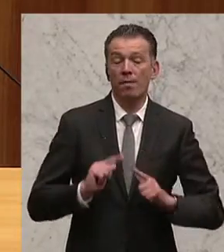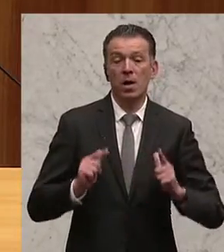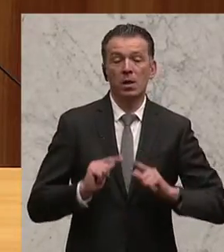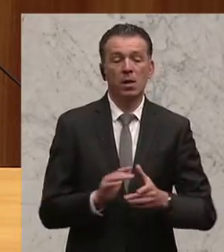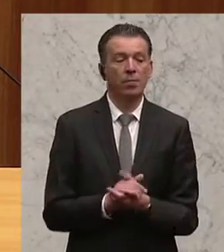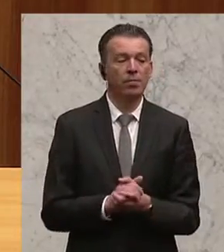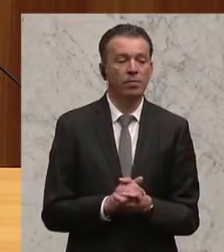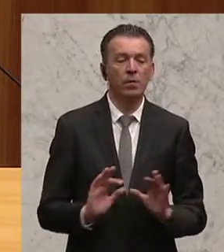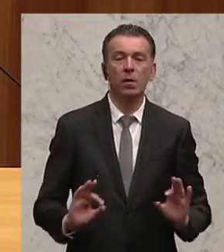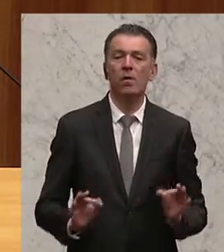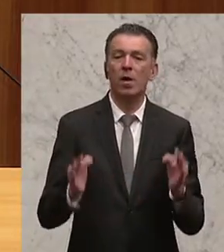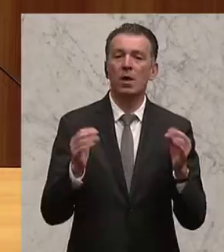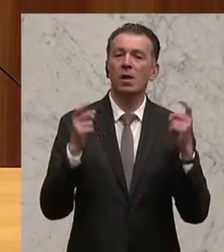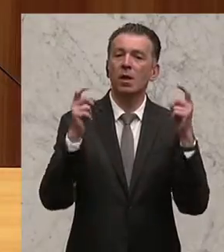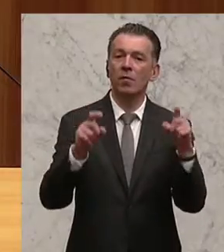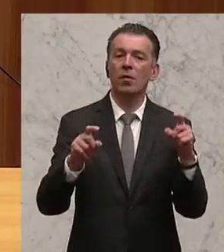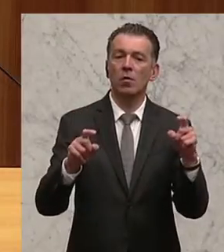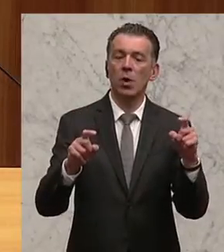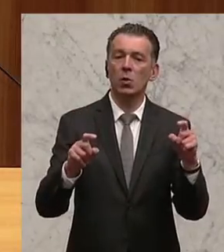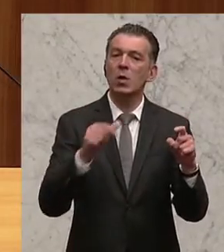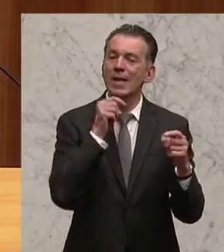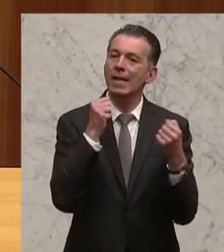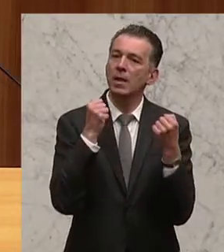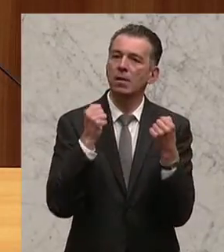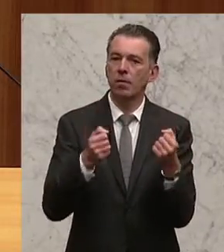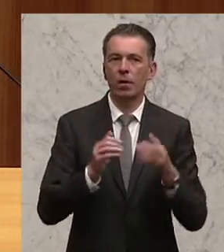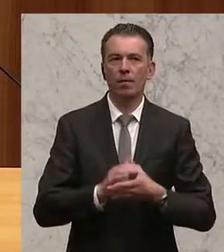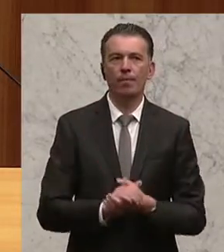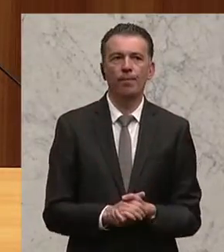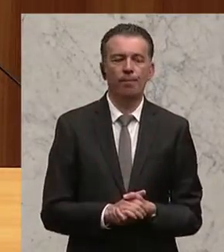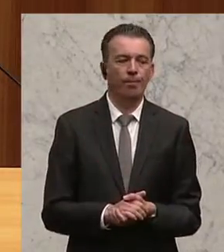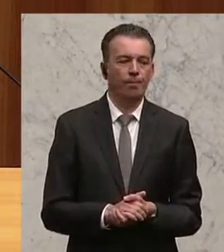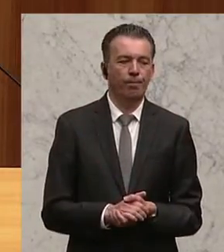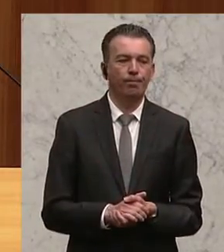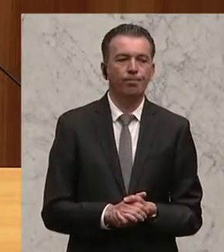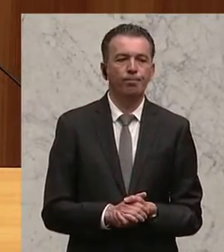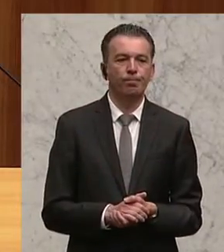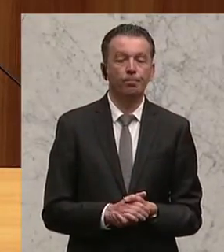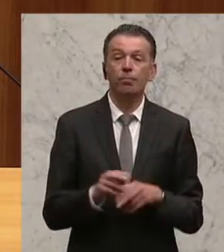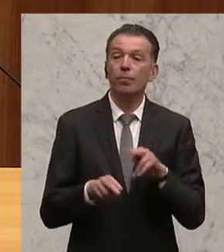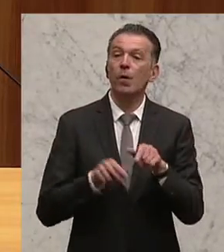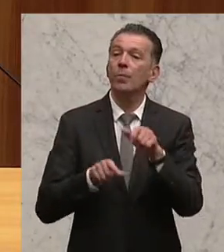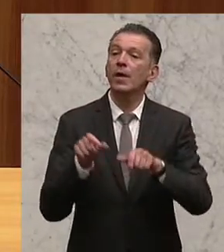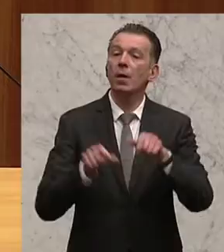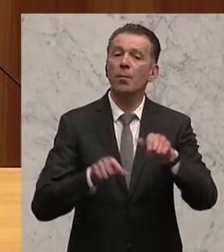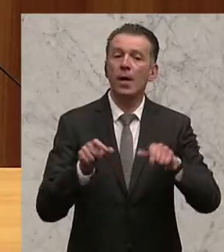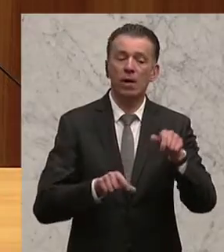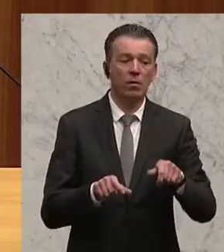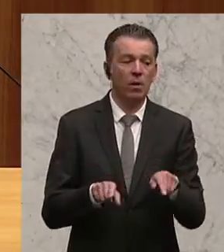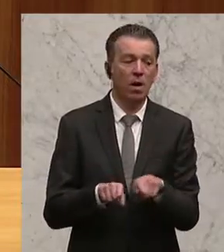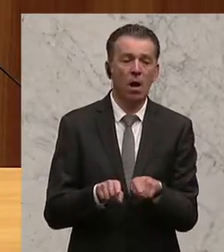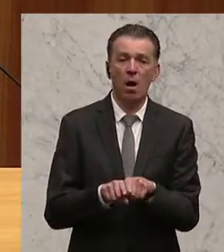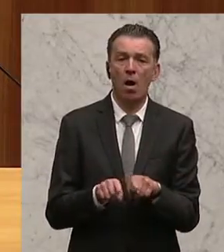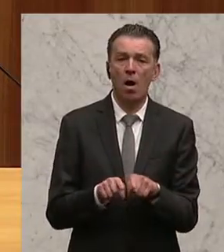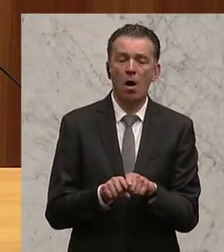rechnen, dass die Qualität der Versorgung nicht mehr gesichert ist. Abgesehen davon, dass das Pflegepersonal damit auch